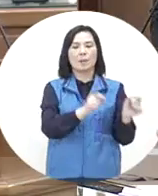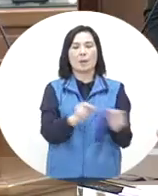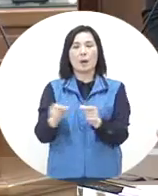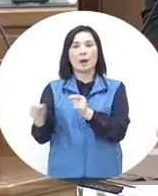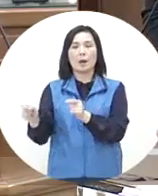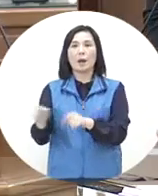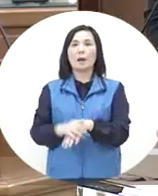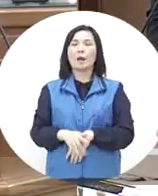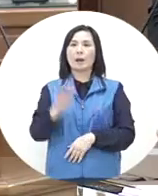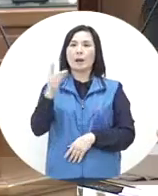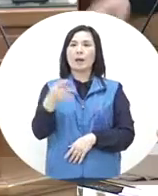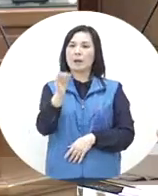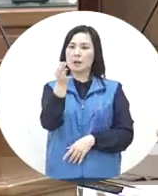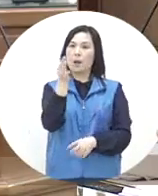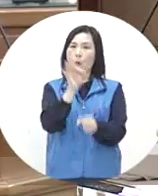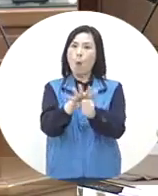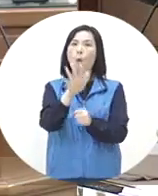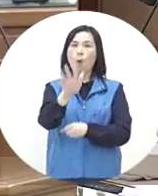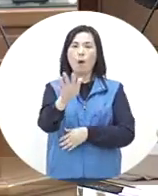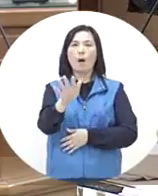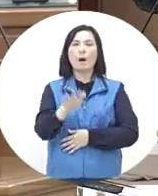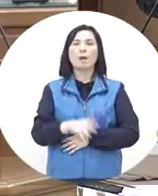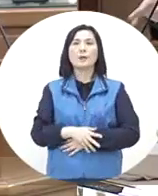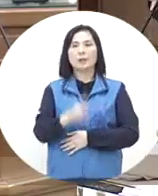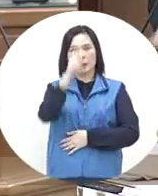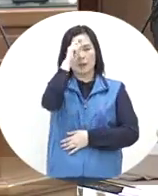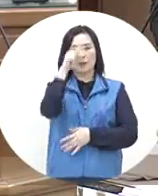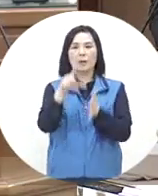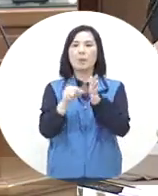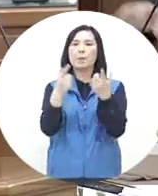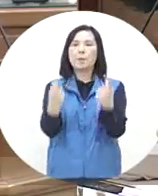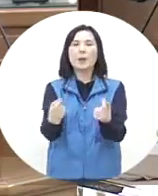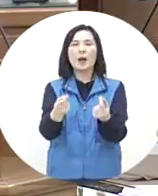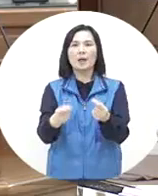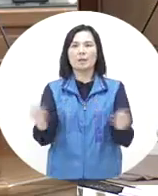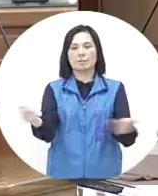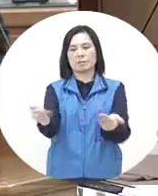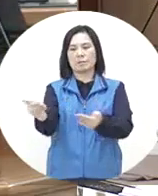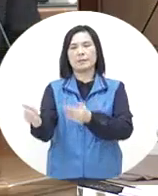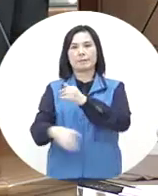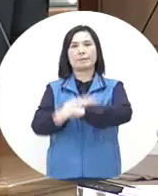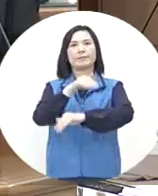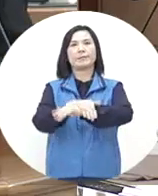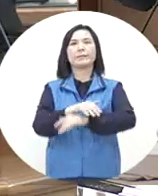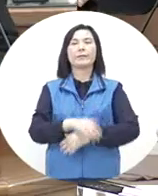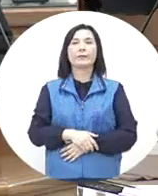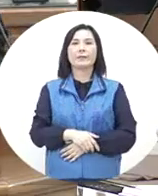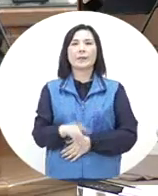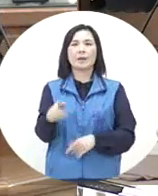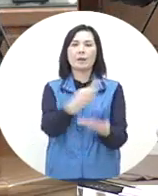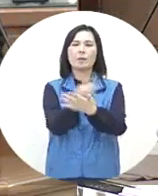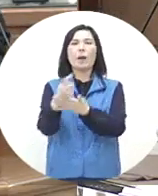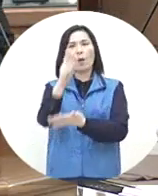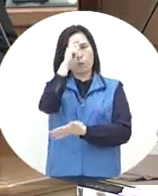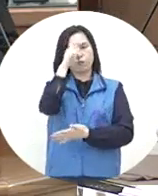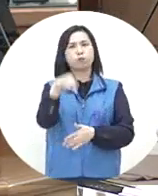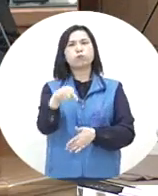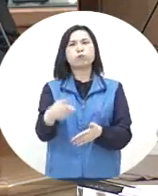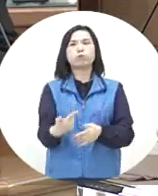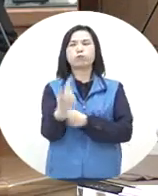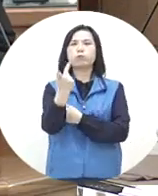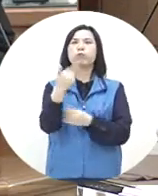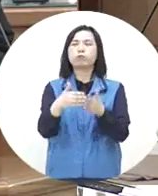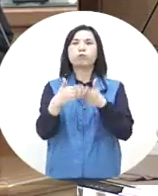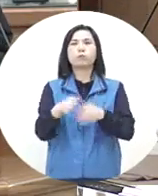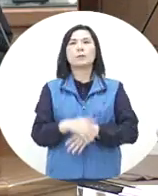经费已经挹注了，那我们希望它可以如实如期的完工。那因为这个非常大家都很期待啊，在地的老人